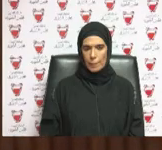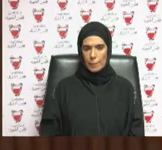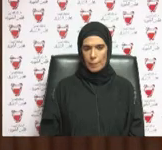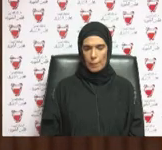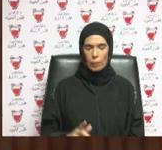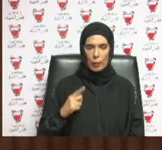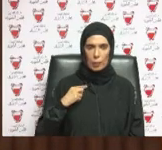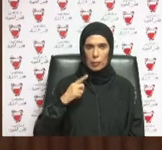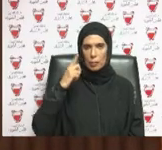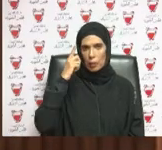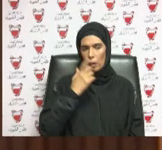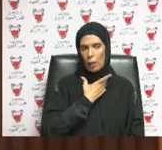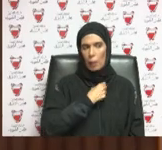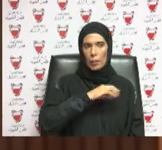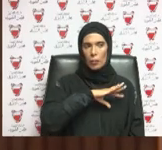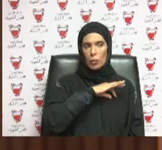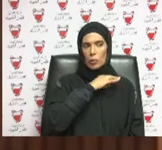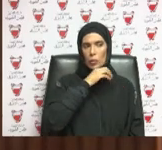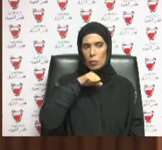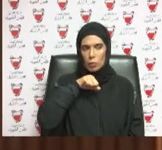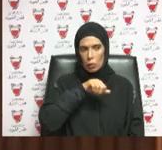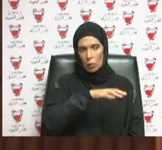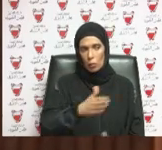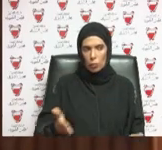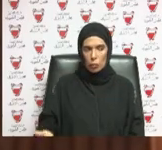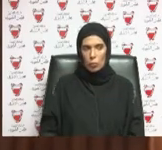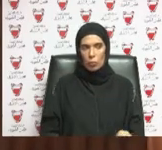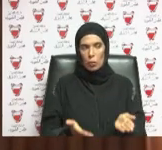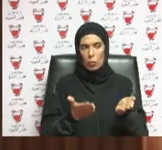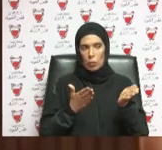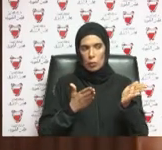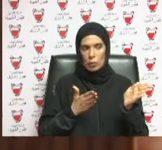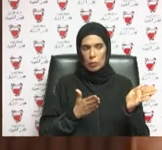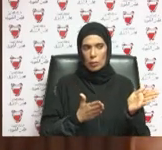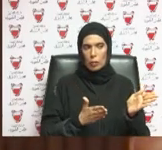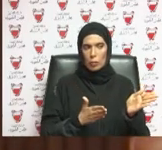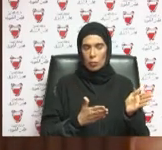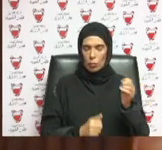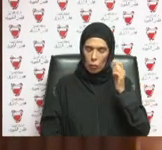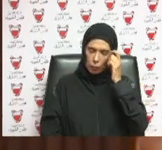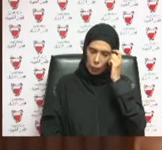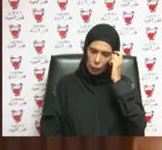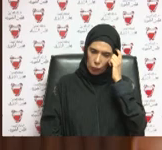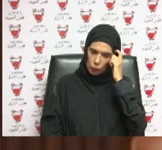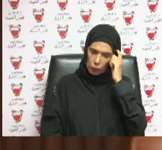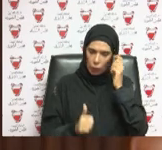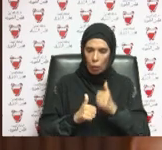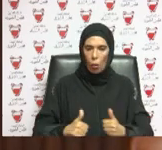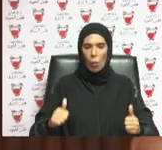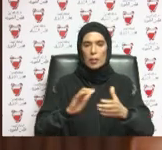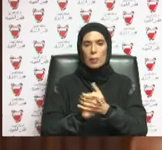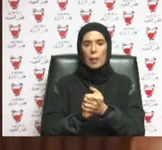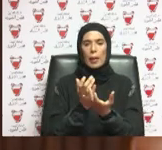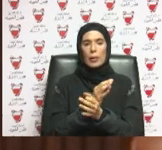بسم الله الرحمن الرحيم، والصلاة والسلام على خاتم الأنبياء والمرسلين نبينا محمد وعلى آله